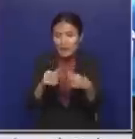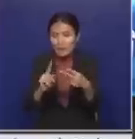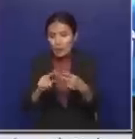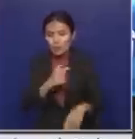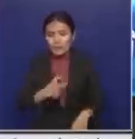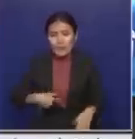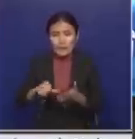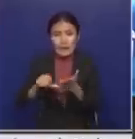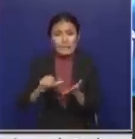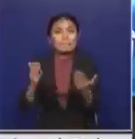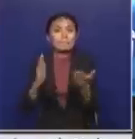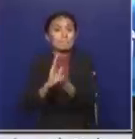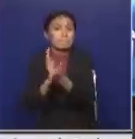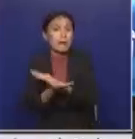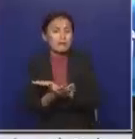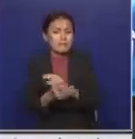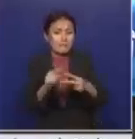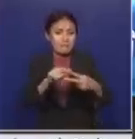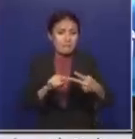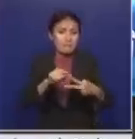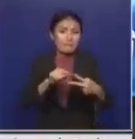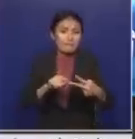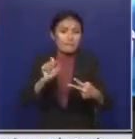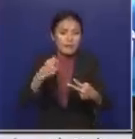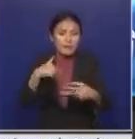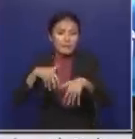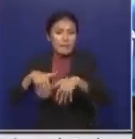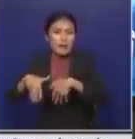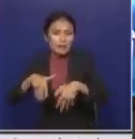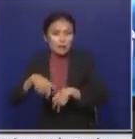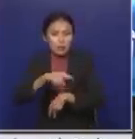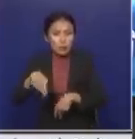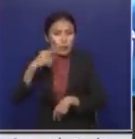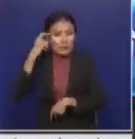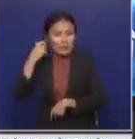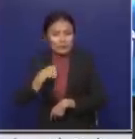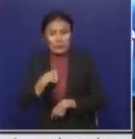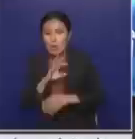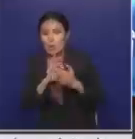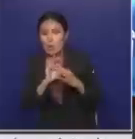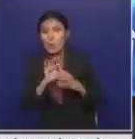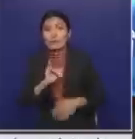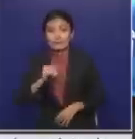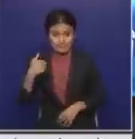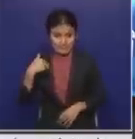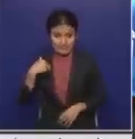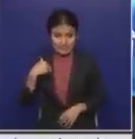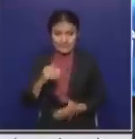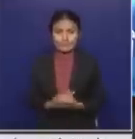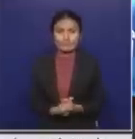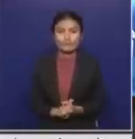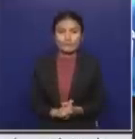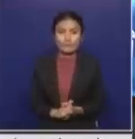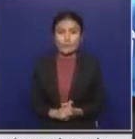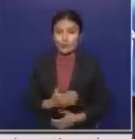นั้นย่อมก่อให้เกิดความหวาดระแวงต่อการในหมู่ประชาชนที่เห็นต่างซึ่งเป็นเรื่องที่คาดการณ์ได้อยู่แล้วผมเชื่อ